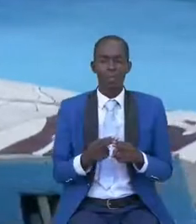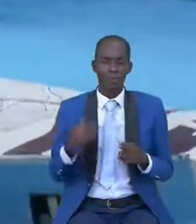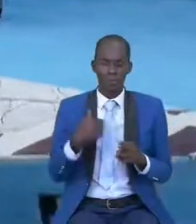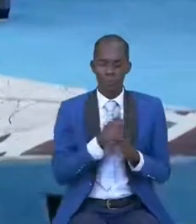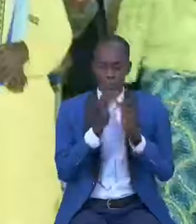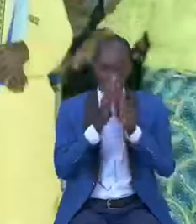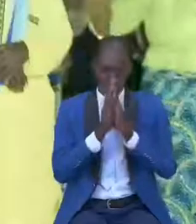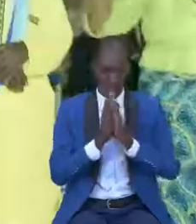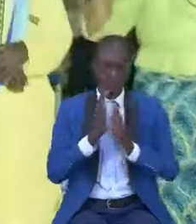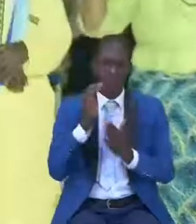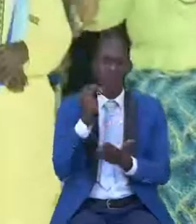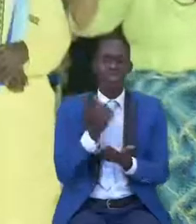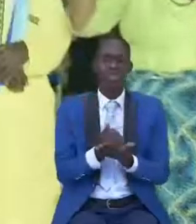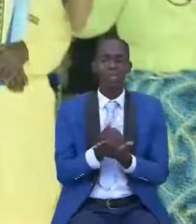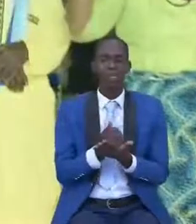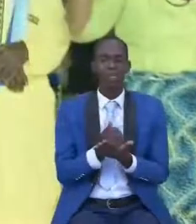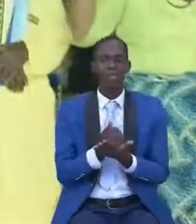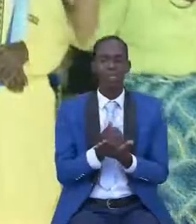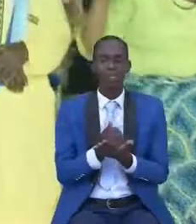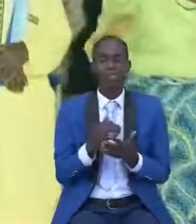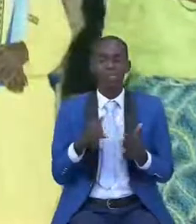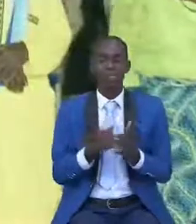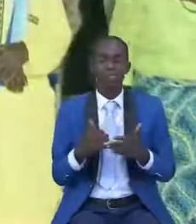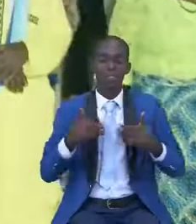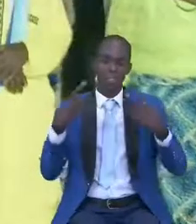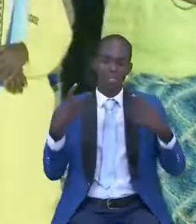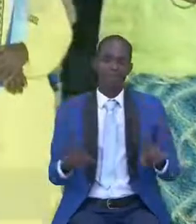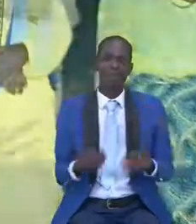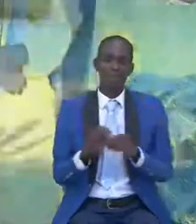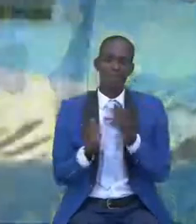Au nom de Jésus. Nous prions